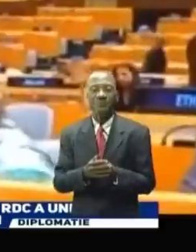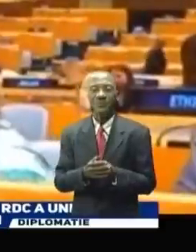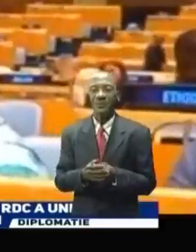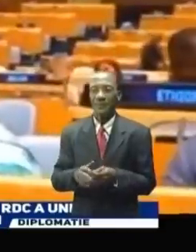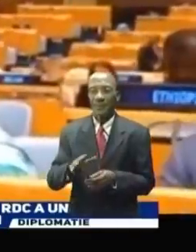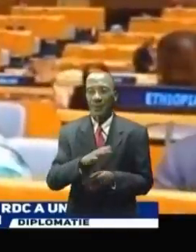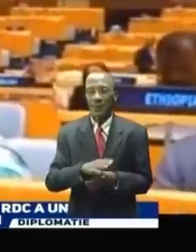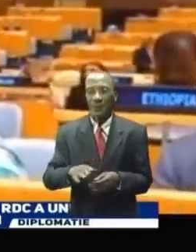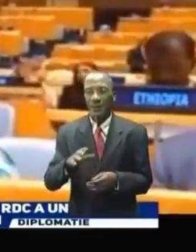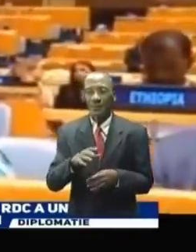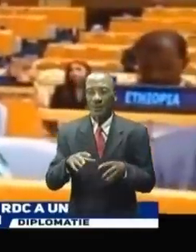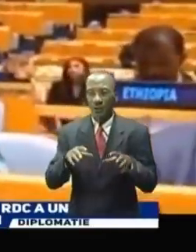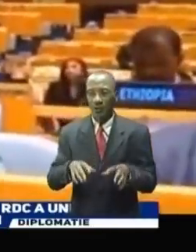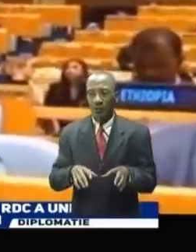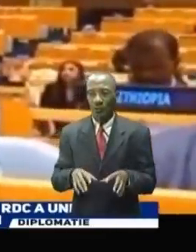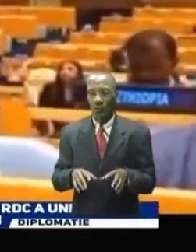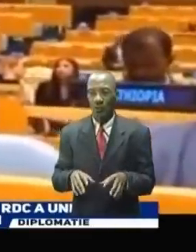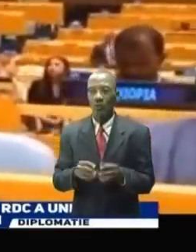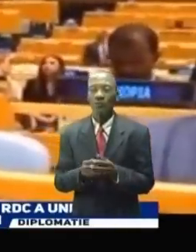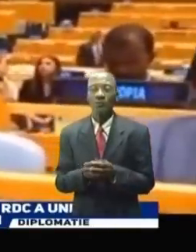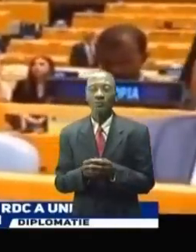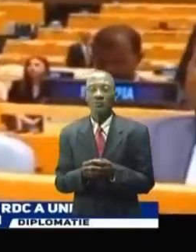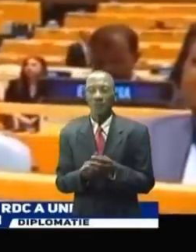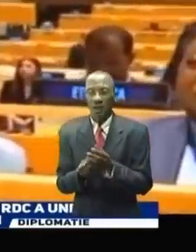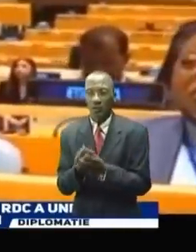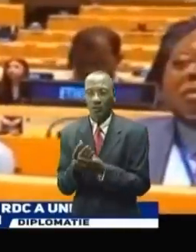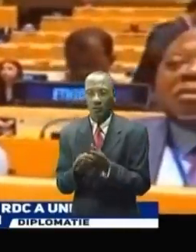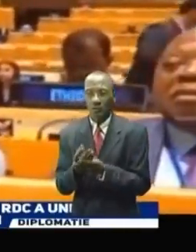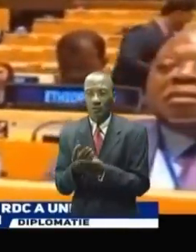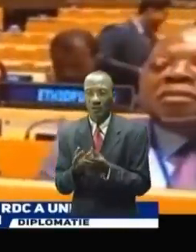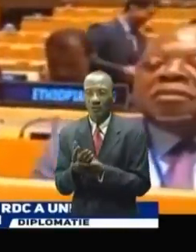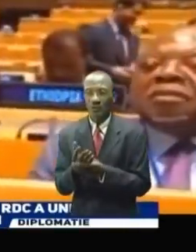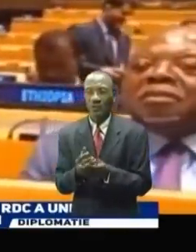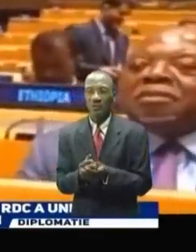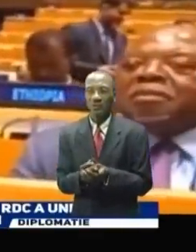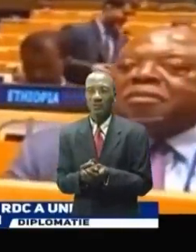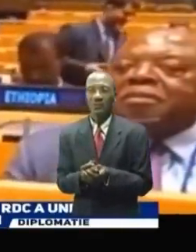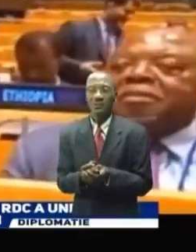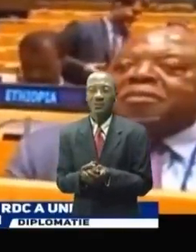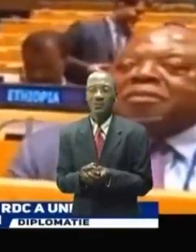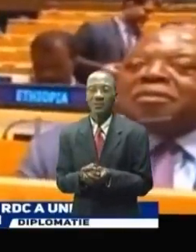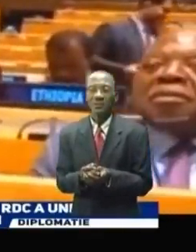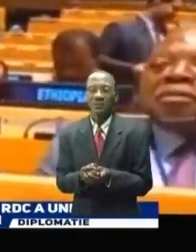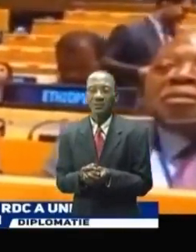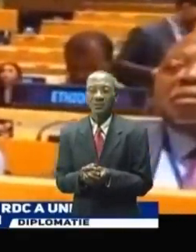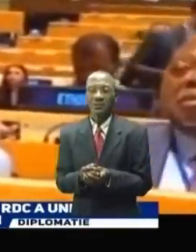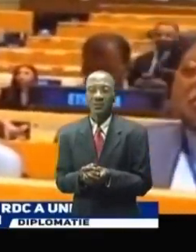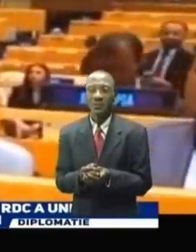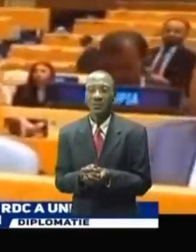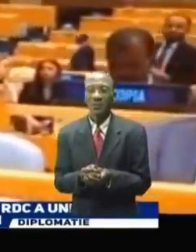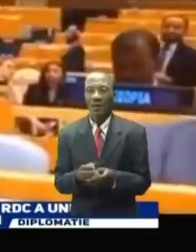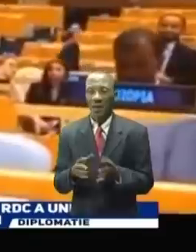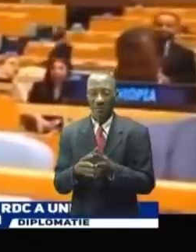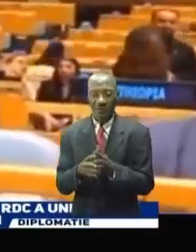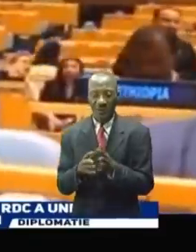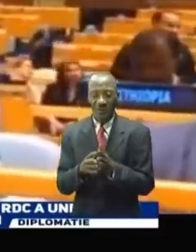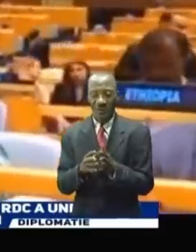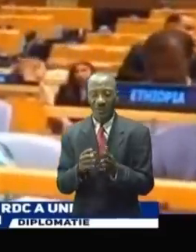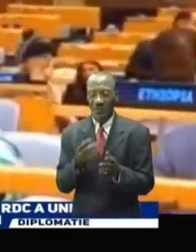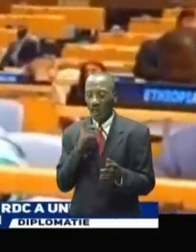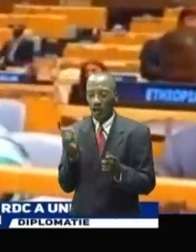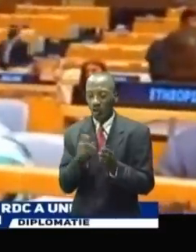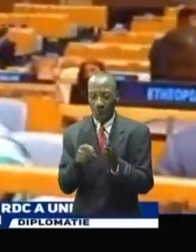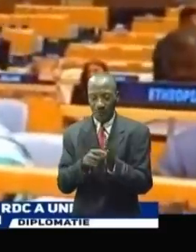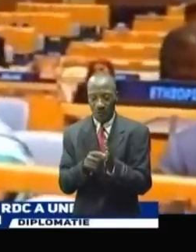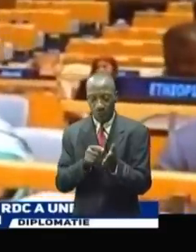Congo a ratifié la Convention depuis 2015. Cependant, le pays est confronté pendant plusieurs années à la guerre d'agression de